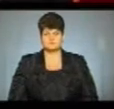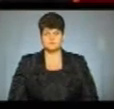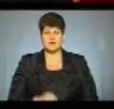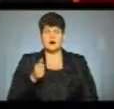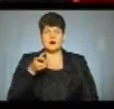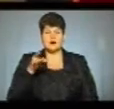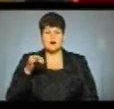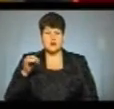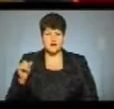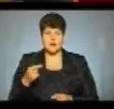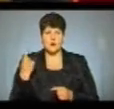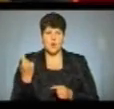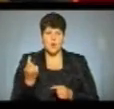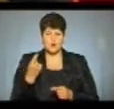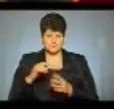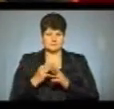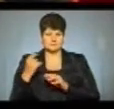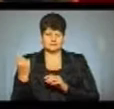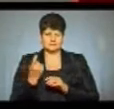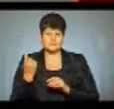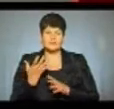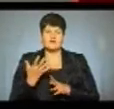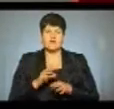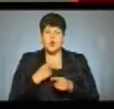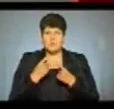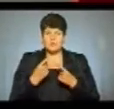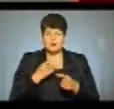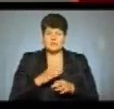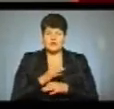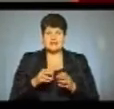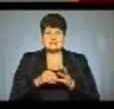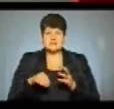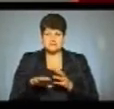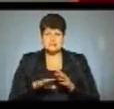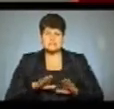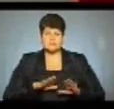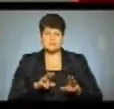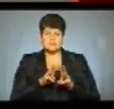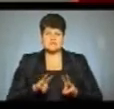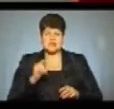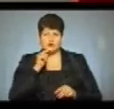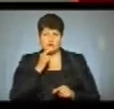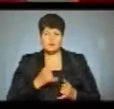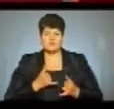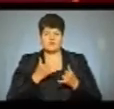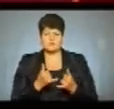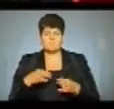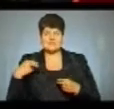Аграрії області обговорили законопроєкт про обіг землі із заступником міністра економіки та уповноваженим президента із земельних питань.